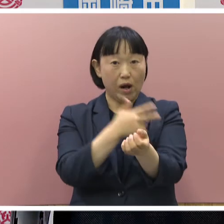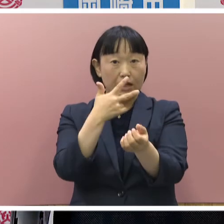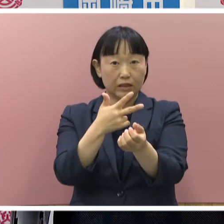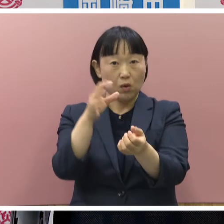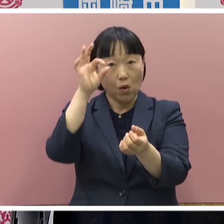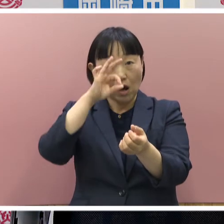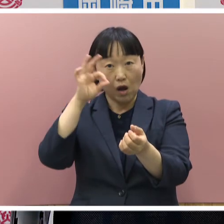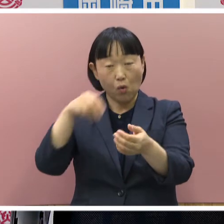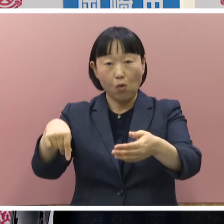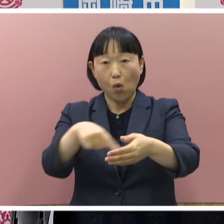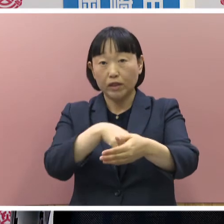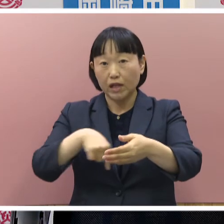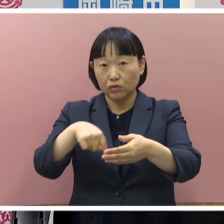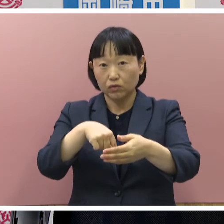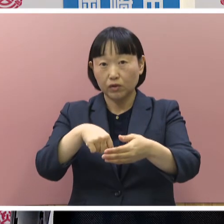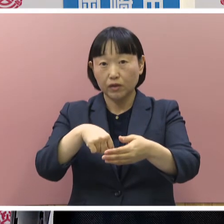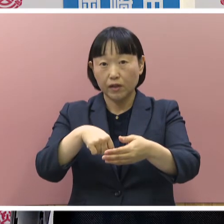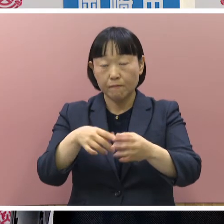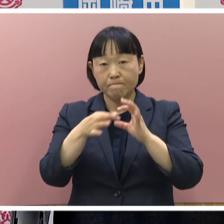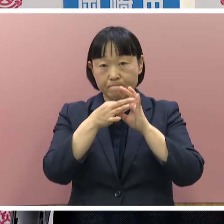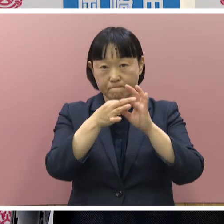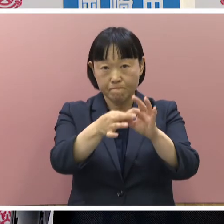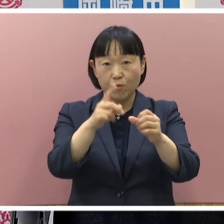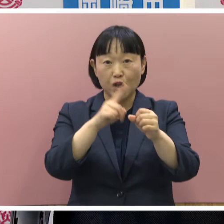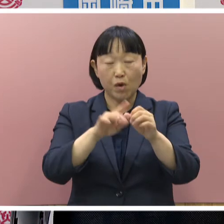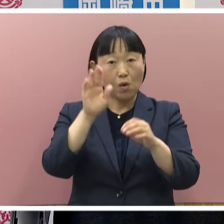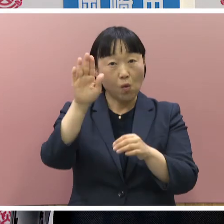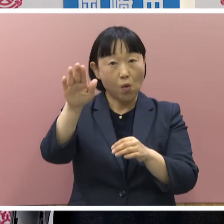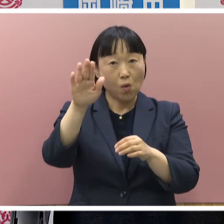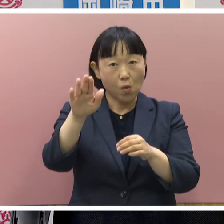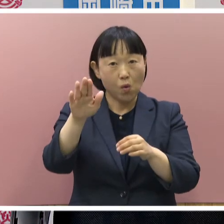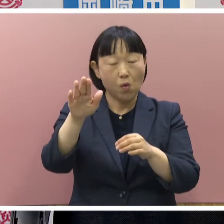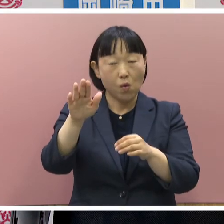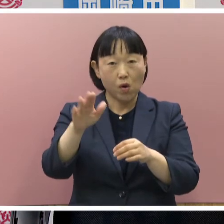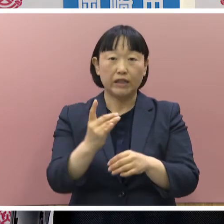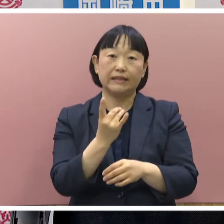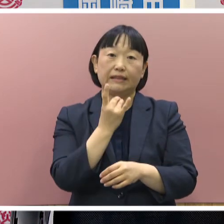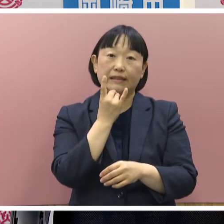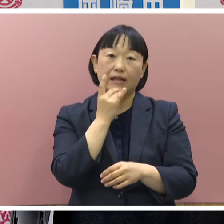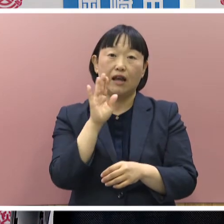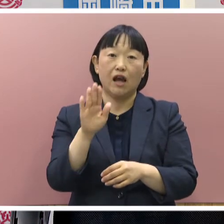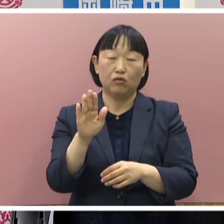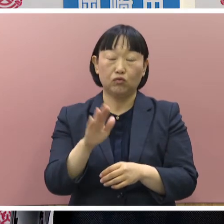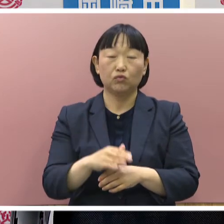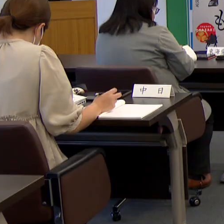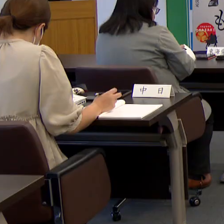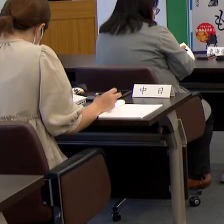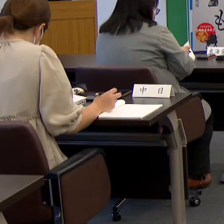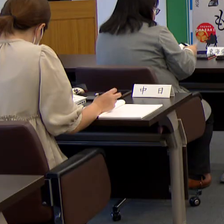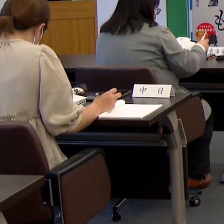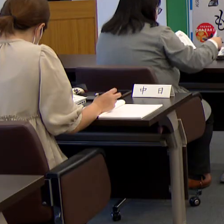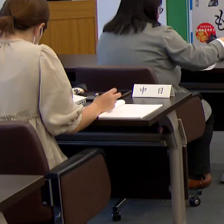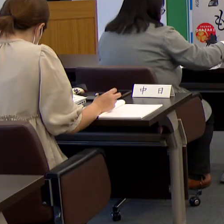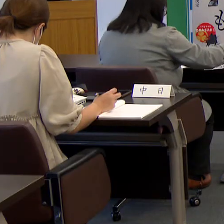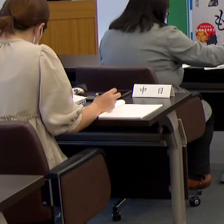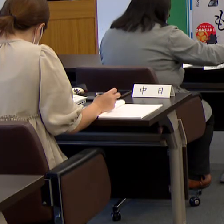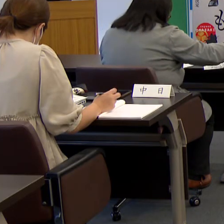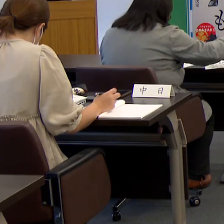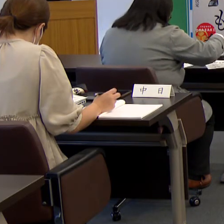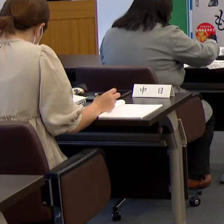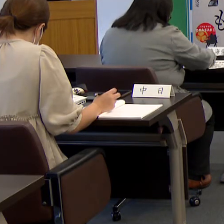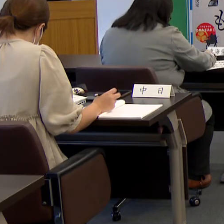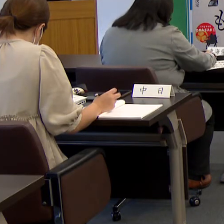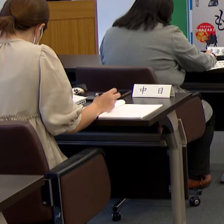コンテンツとして根付いていくよう、今後の事業展開にも大いに期待をいたしております。 次